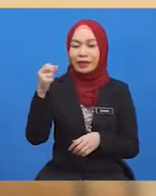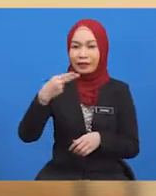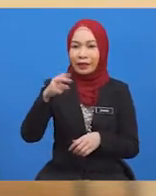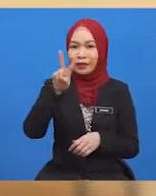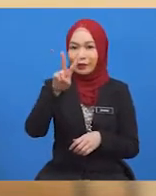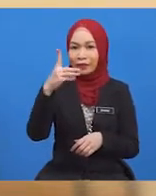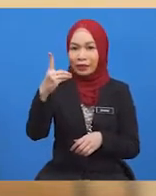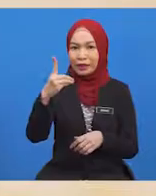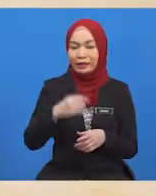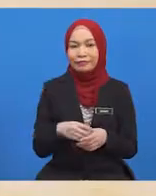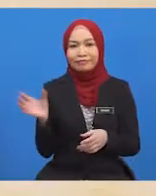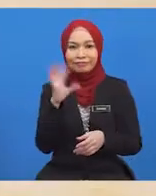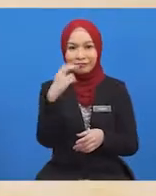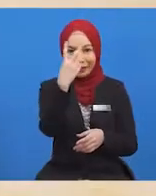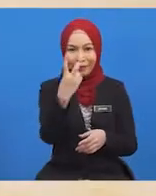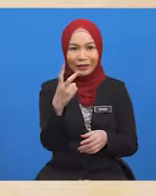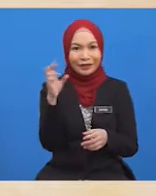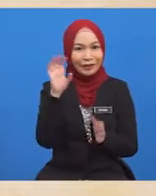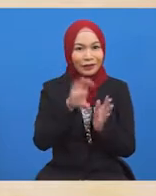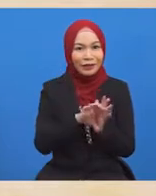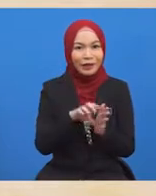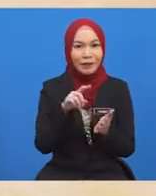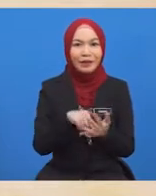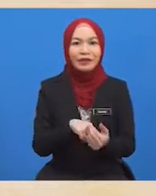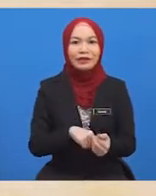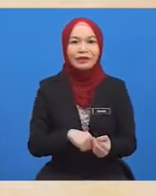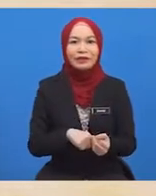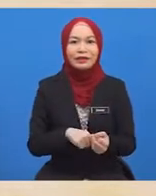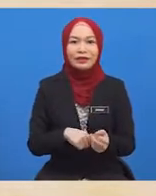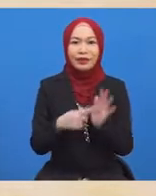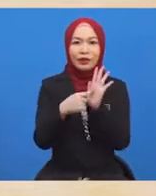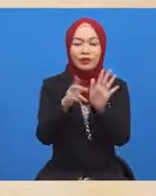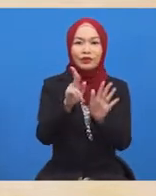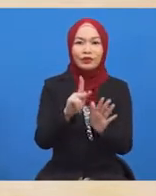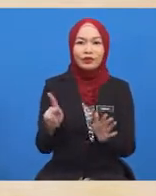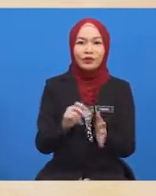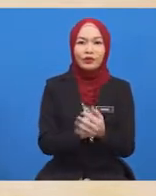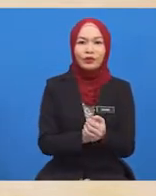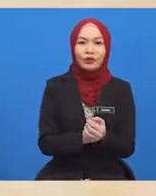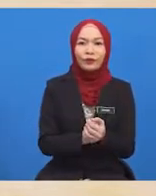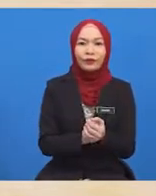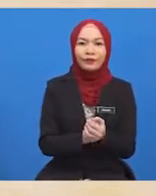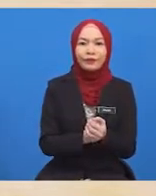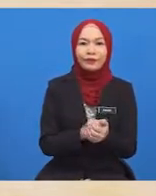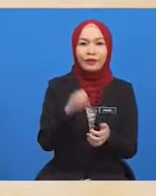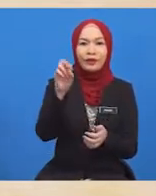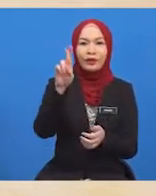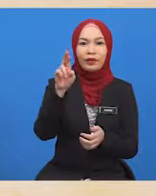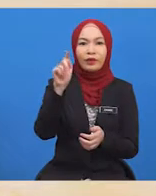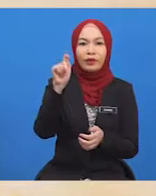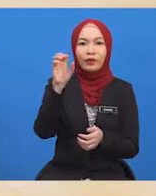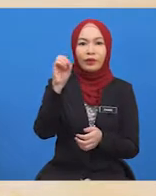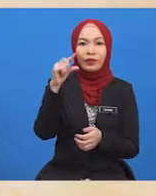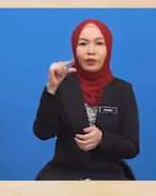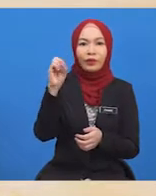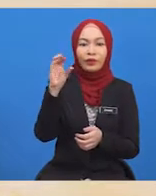Lihat rajah yang dipaparkan. Rajah menunjukkan unjuran ortogon bagi satah dua dimensi